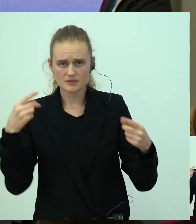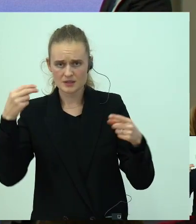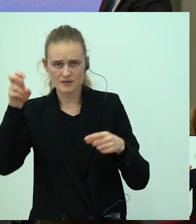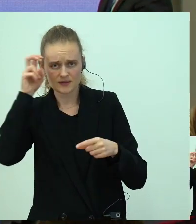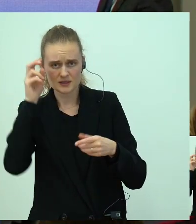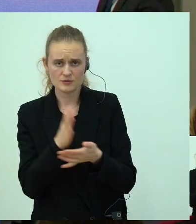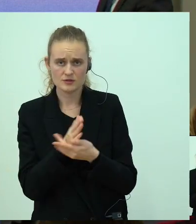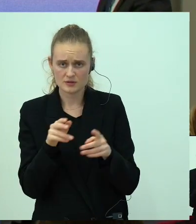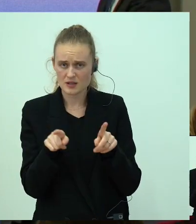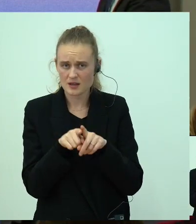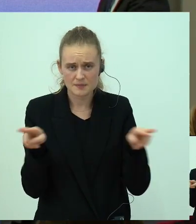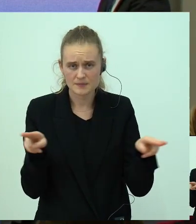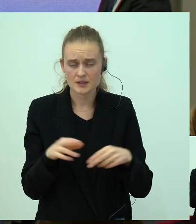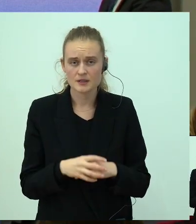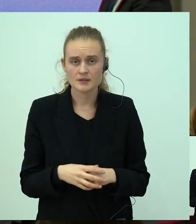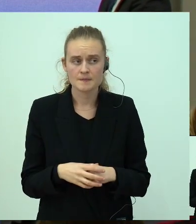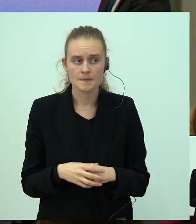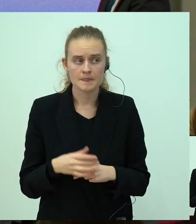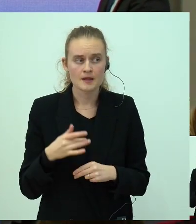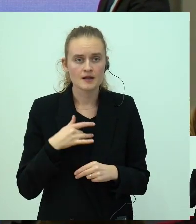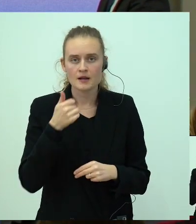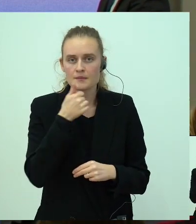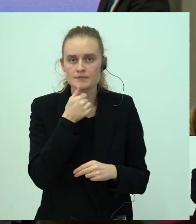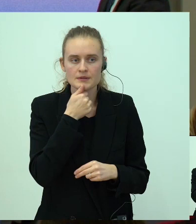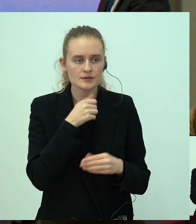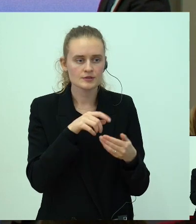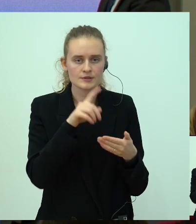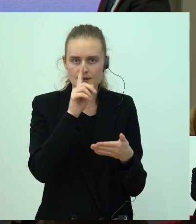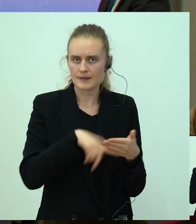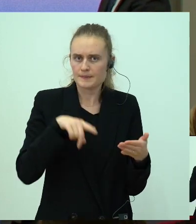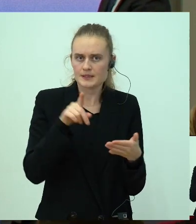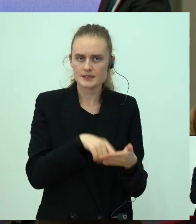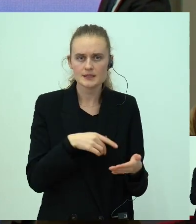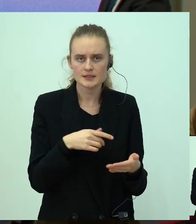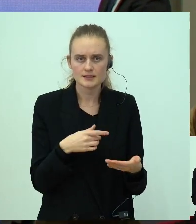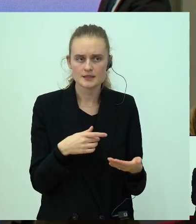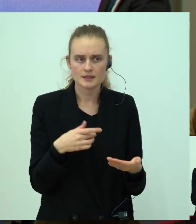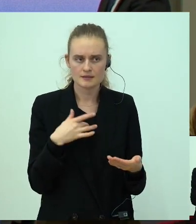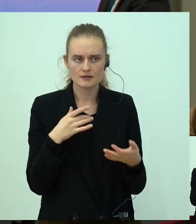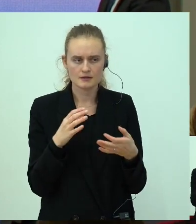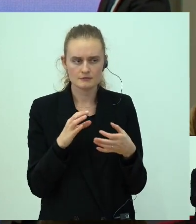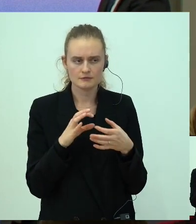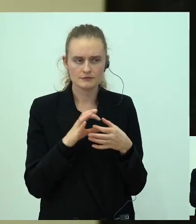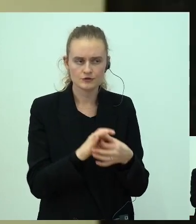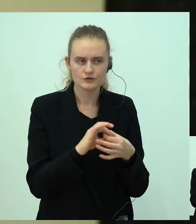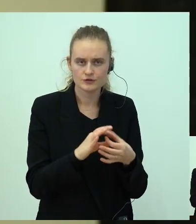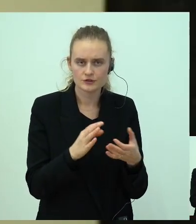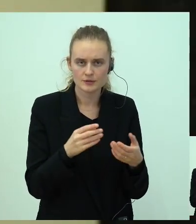Rabinas. Galbūt jūs nepasikliaujate mumis, nepasitikite mumis.